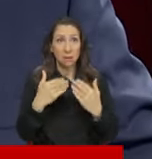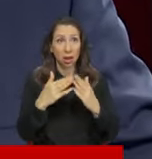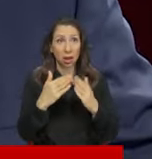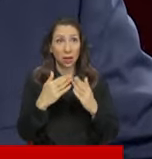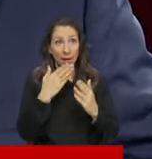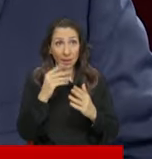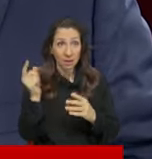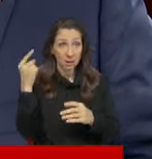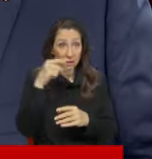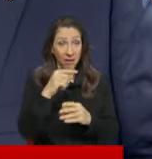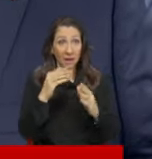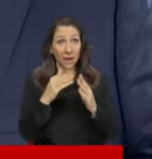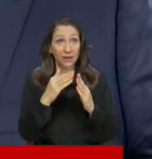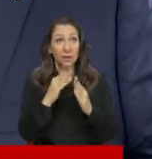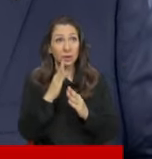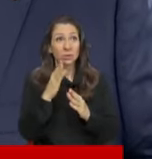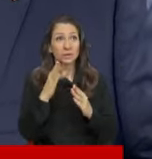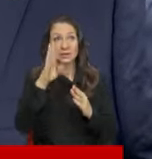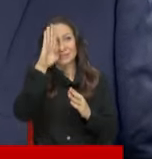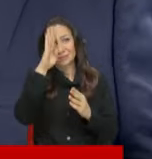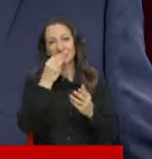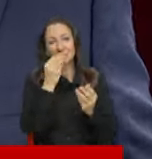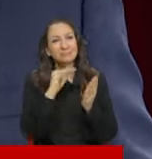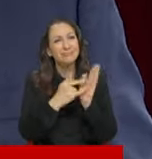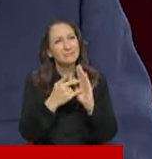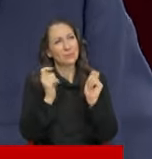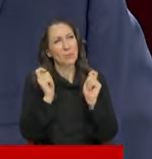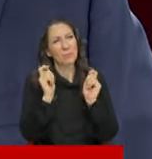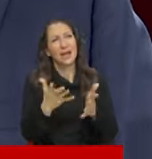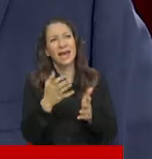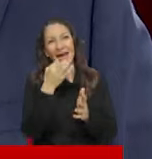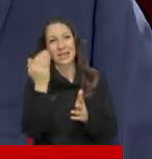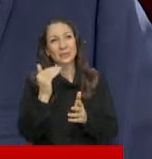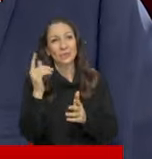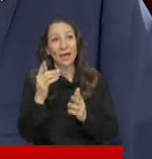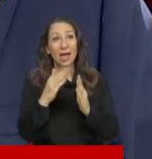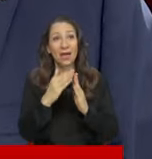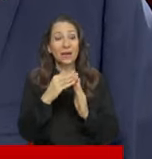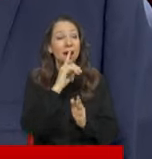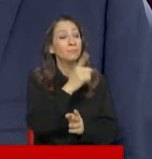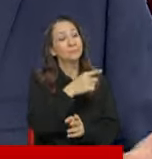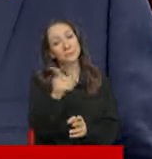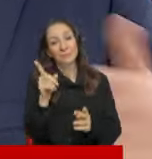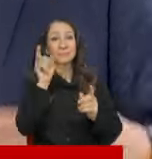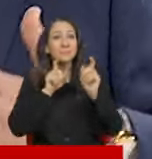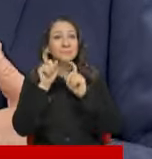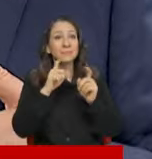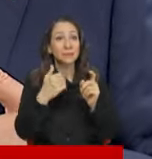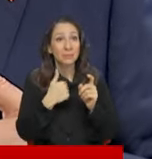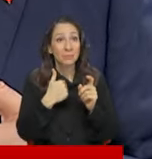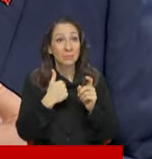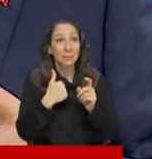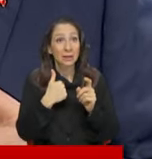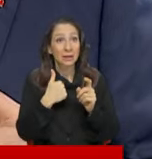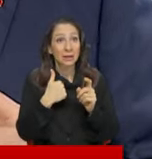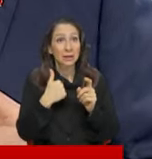g ekl evlere gönderiyor İstanbul'da İstanbul'da geçinmek ev evlere gönderiyoruz tıraş ettiriyoruz berber mesela belediyede